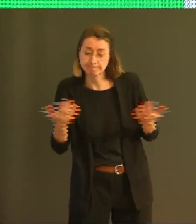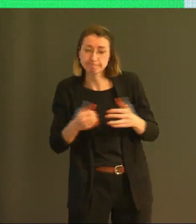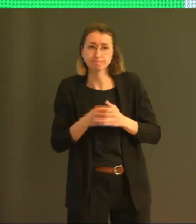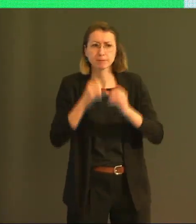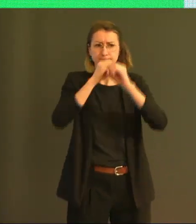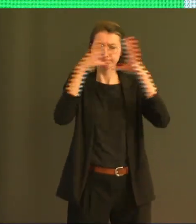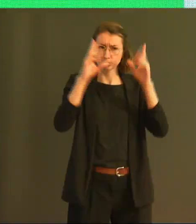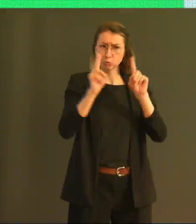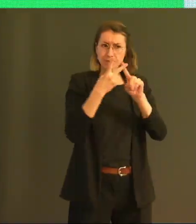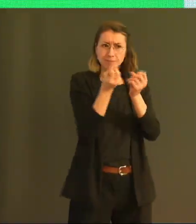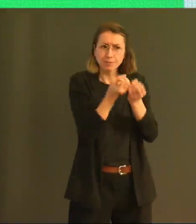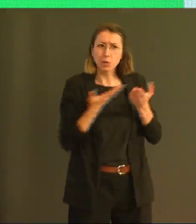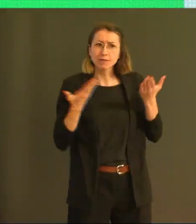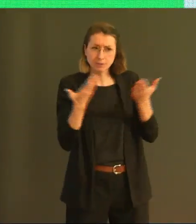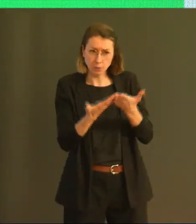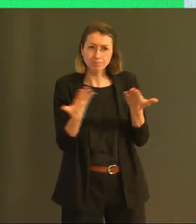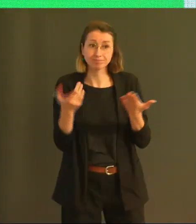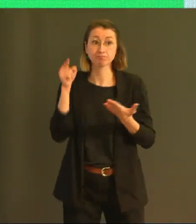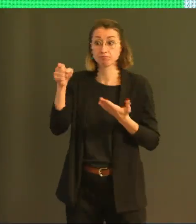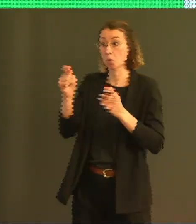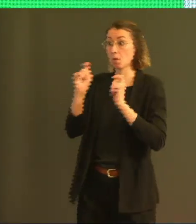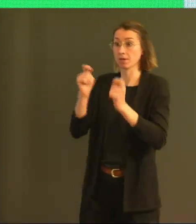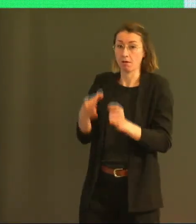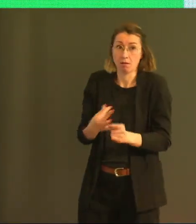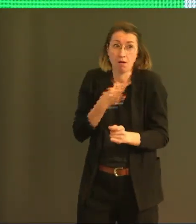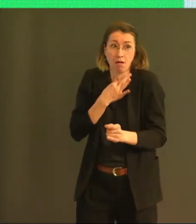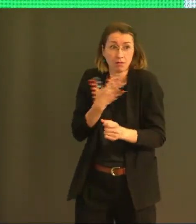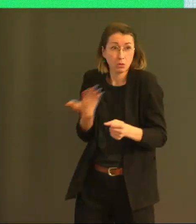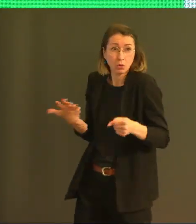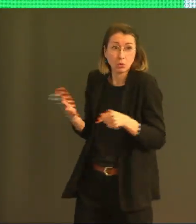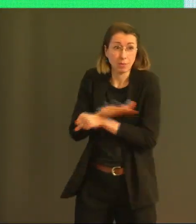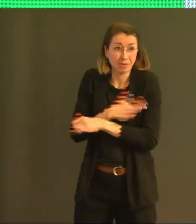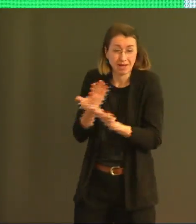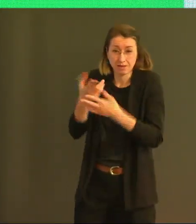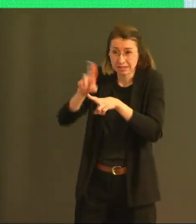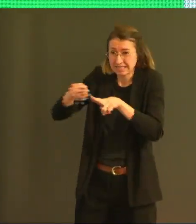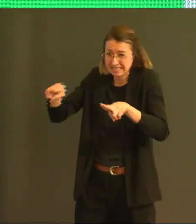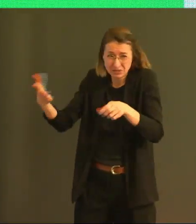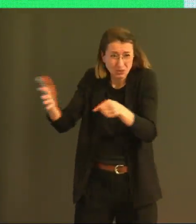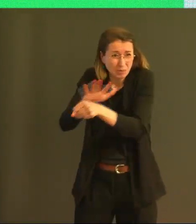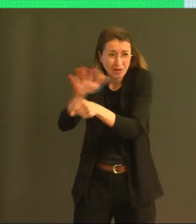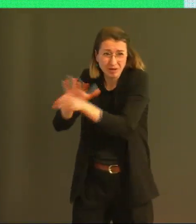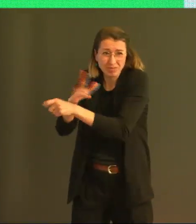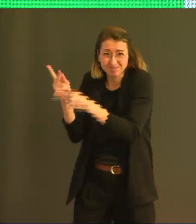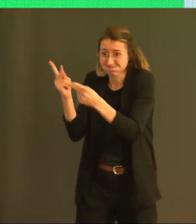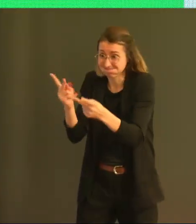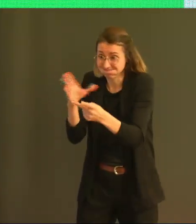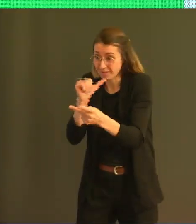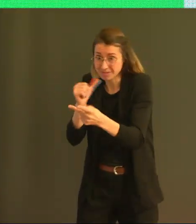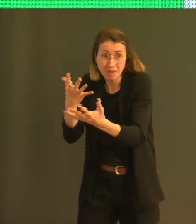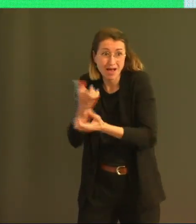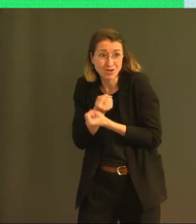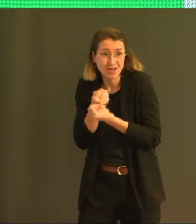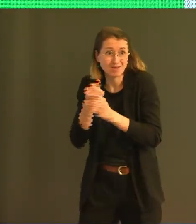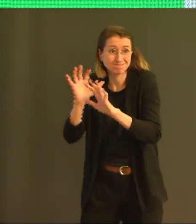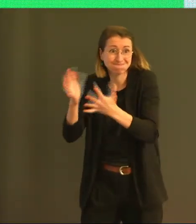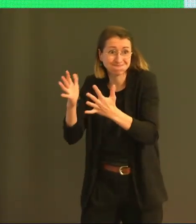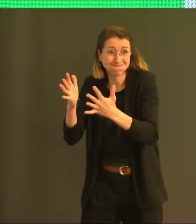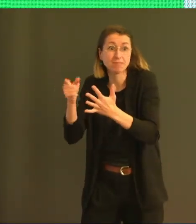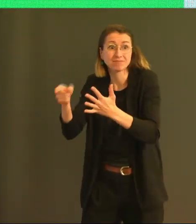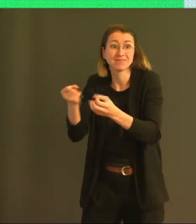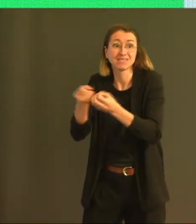capable d'incorporer le patient dans dans les lits et à ce niveau là nous n'avons actuellement pas de données